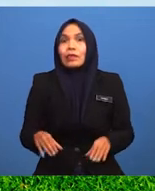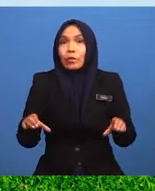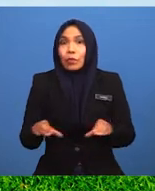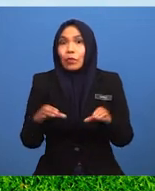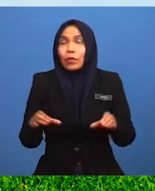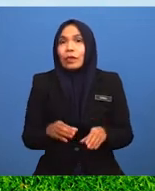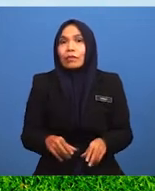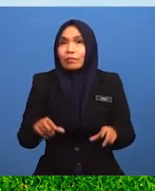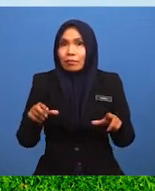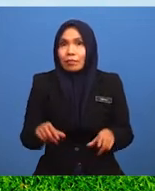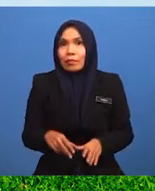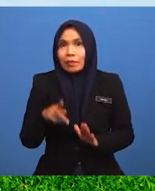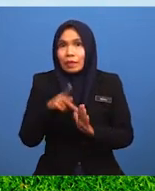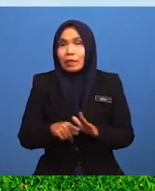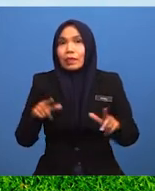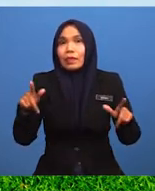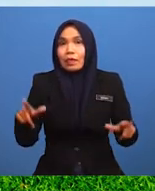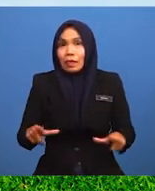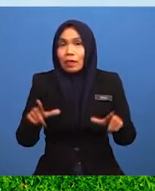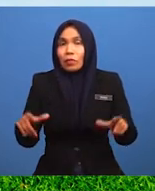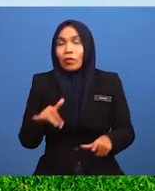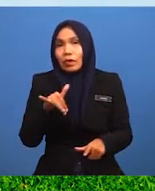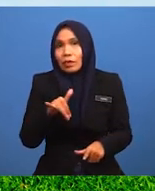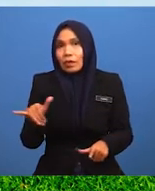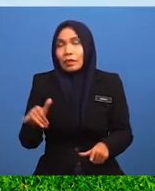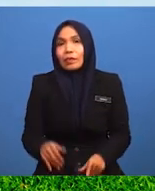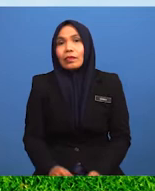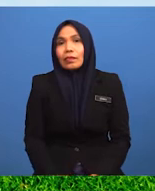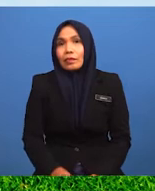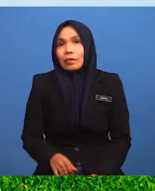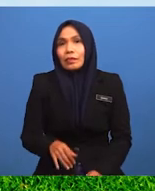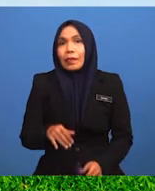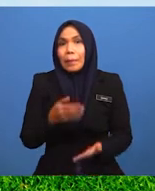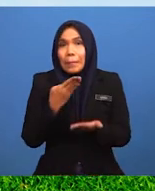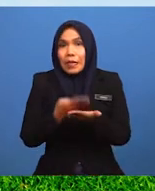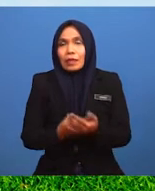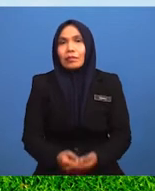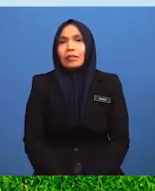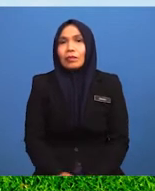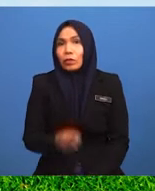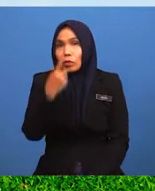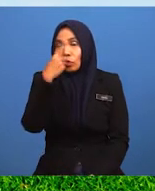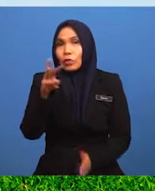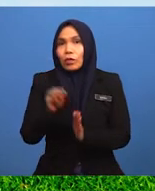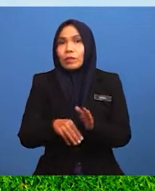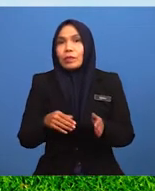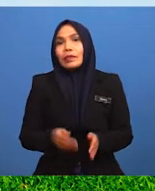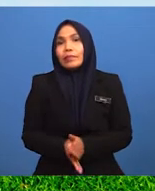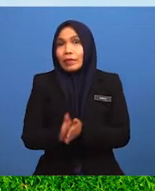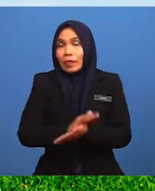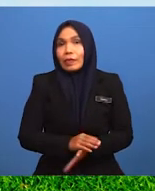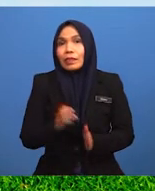perlakuan yang mulia dan beradab sopan dalam semua perbuatan untuk